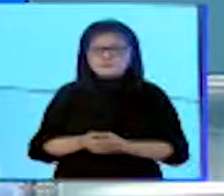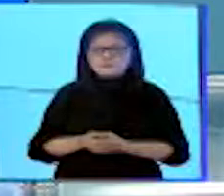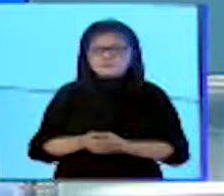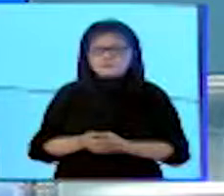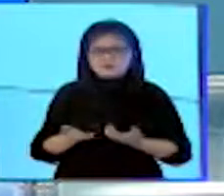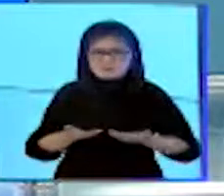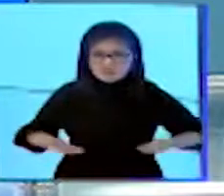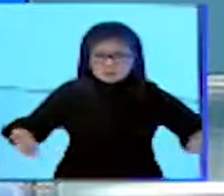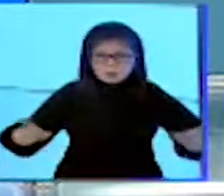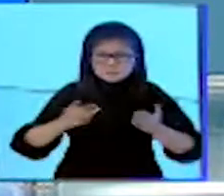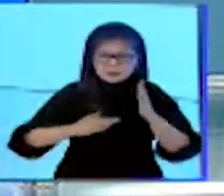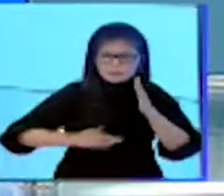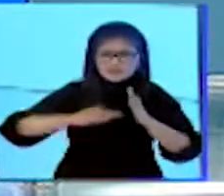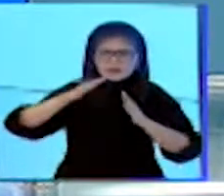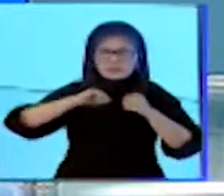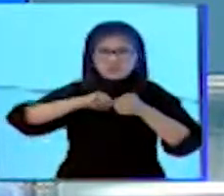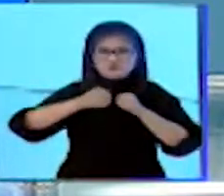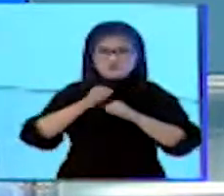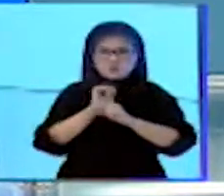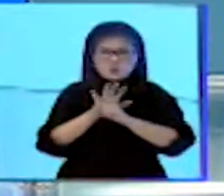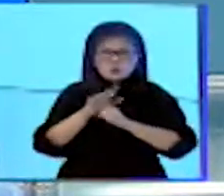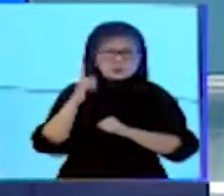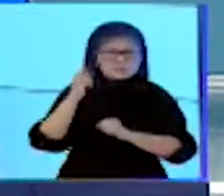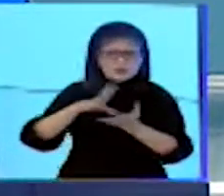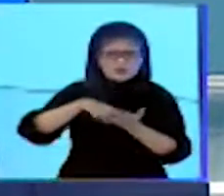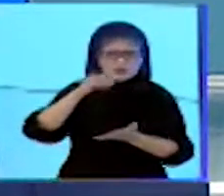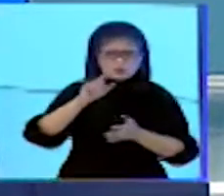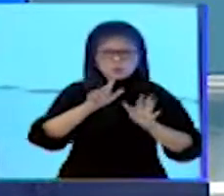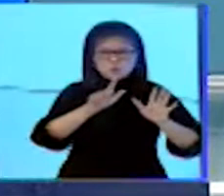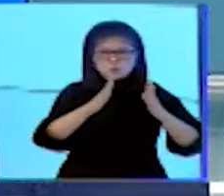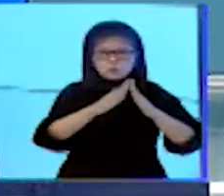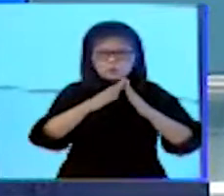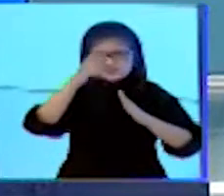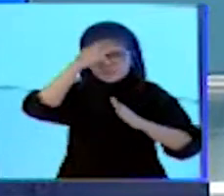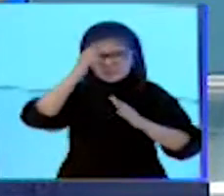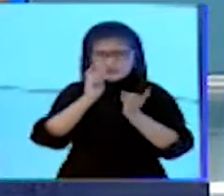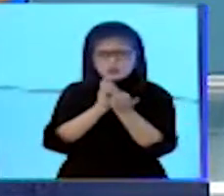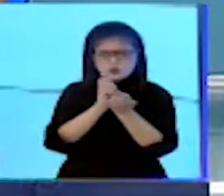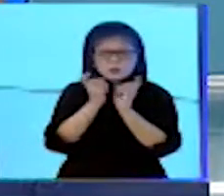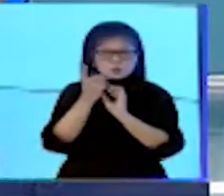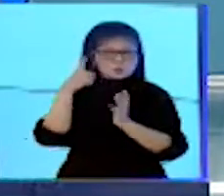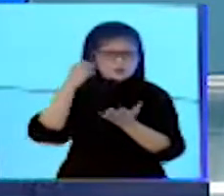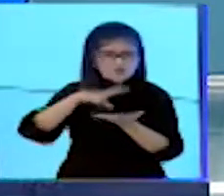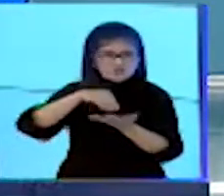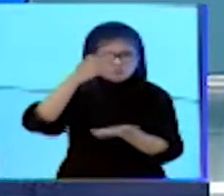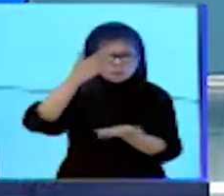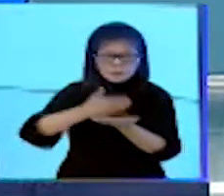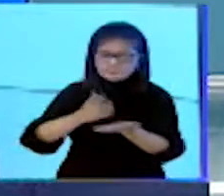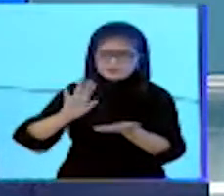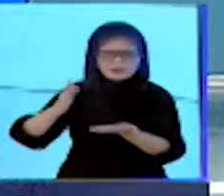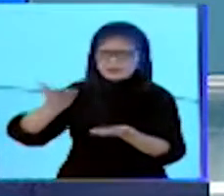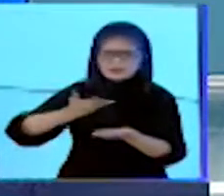Pemirsa, di tengah meningkatnya kasus COVID-19 di wilayah Jawa Timur, 7 rumah sakit di Sidoarjo, Jawa Timur memutuskan tidak menerima